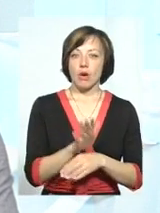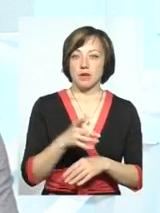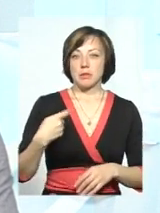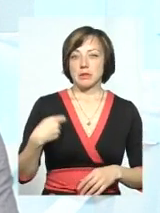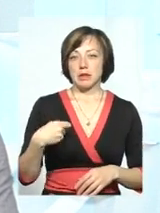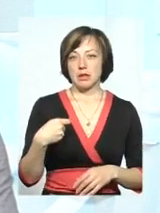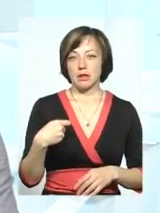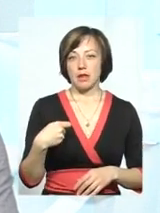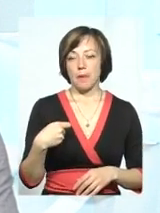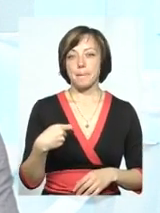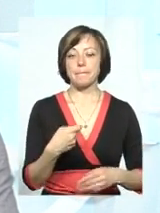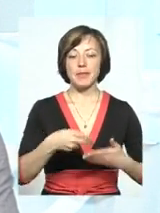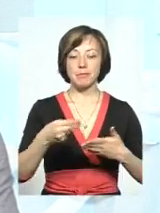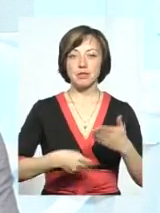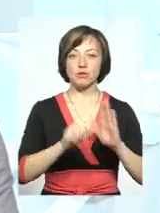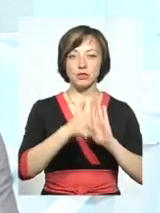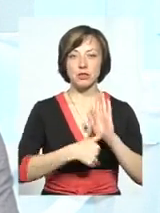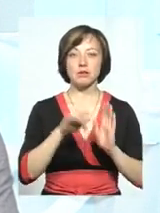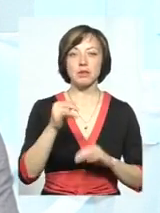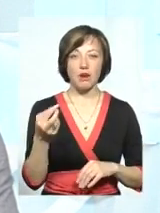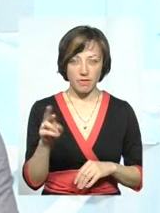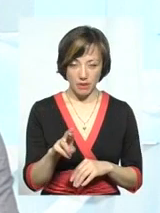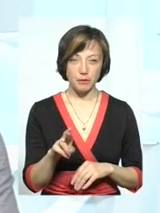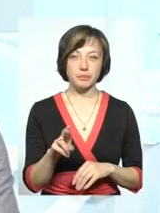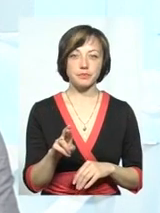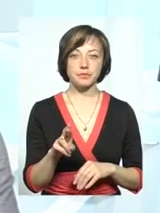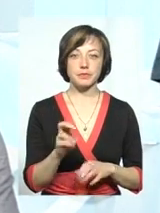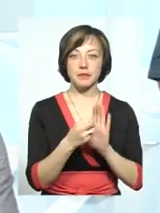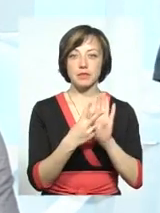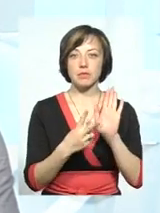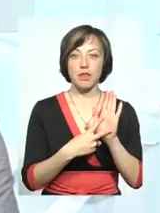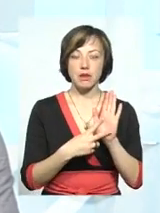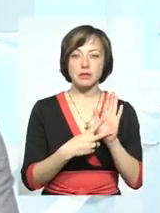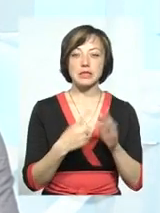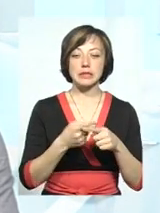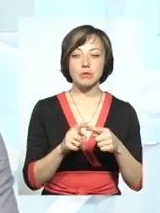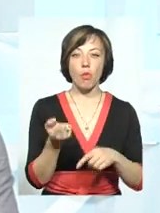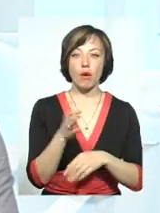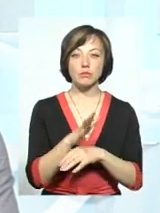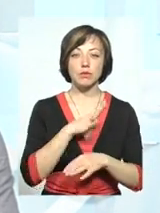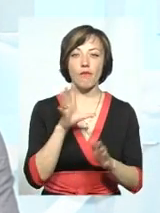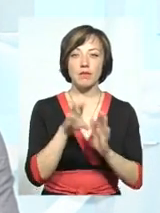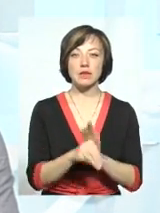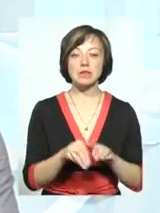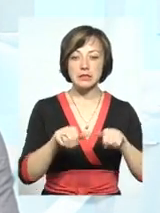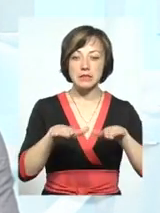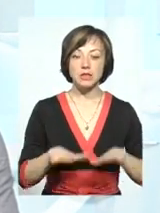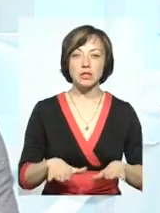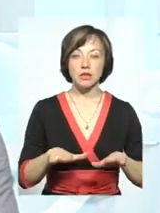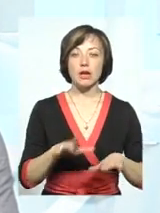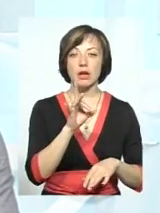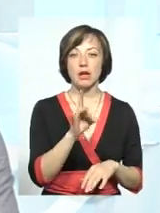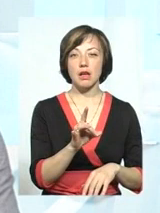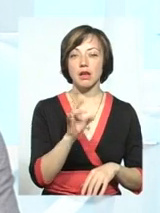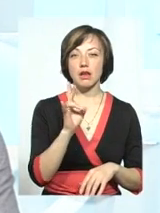Порошенка, який він підписав 16 травня, і він вже набув чинності 17-го. Цим указом, нагадаю, було введено в дію рішення РНБО, яке